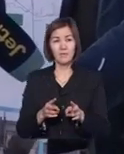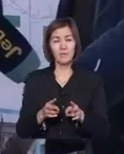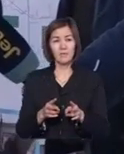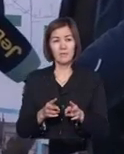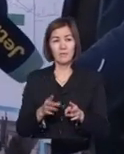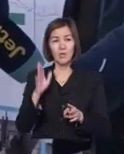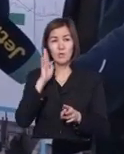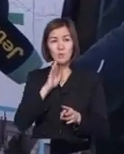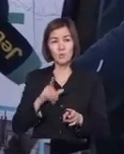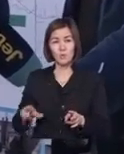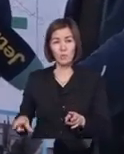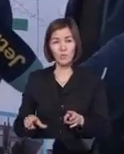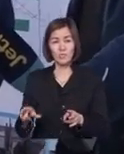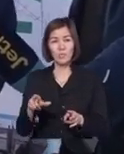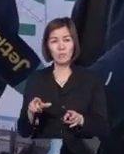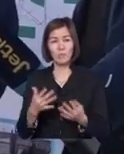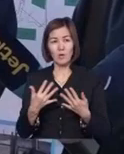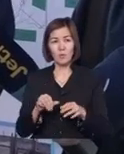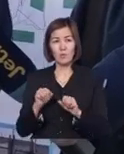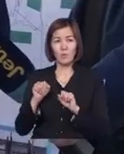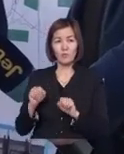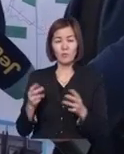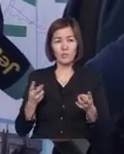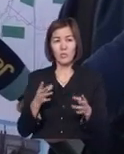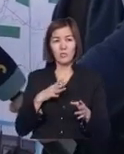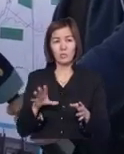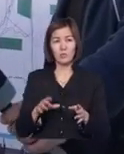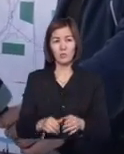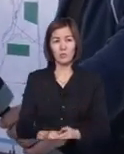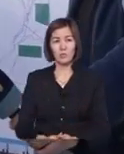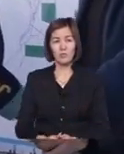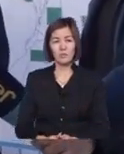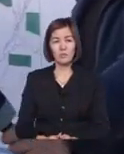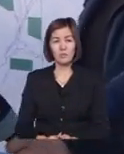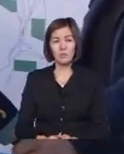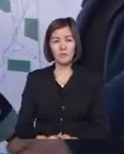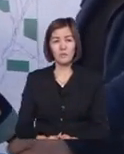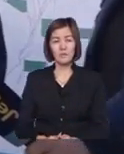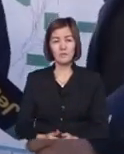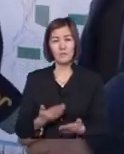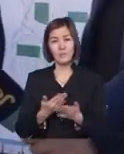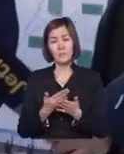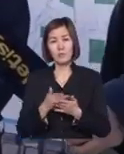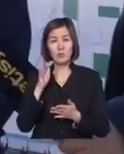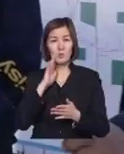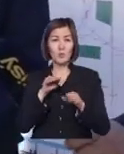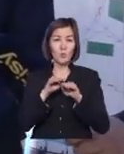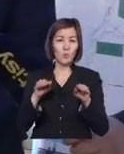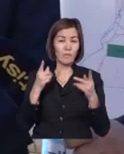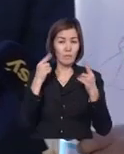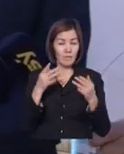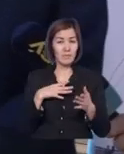канал болса, онда ауылды қоршап қажет жоқ қой. Примерно объем белгілі, обводной дұрыс жасап қойсақ